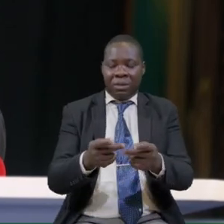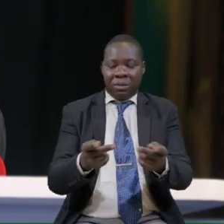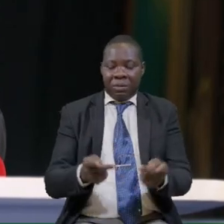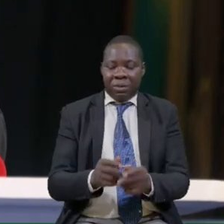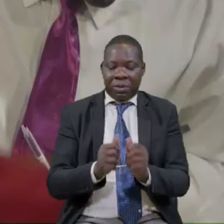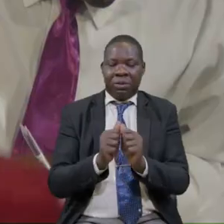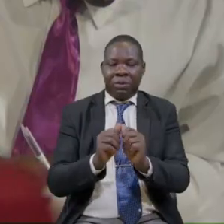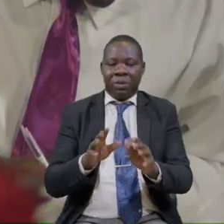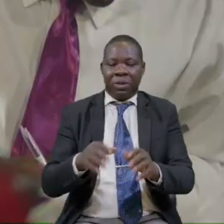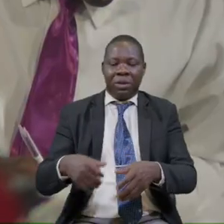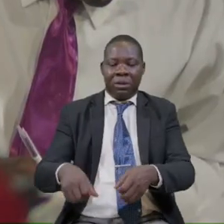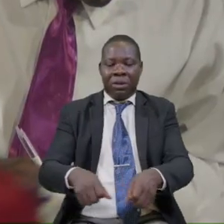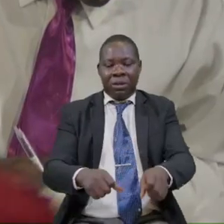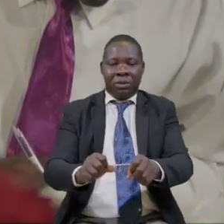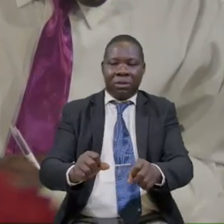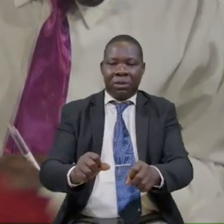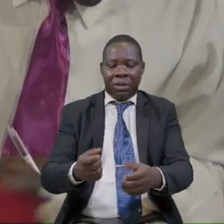communauté